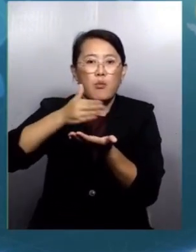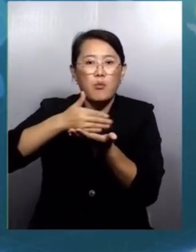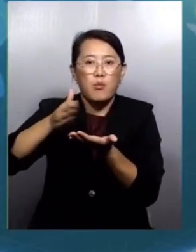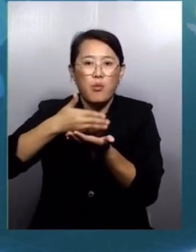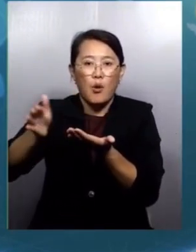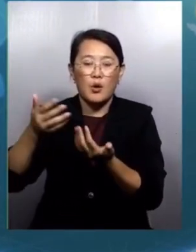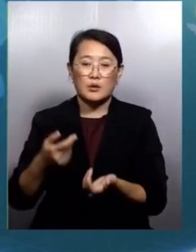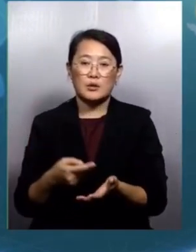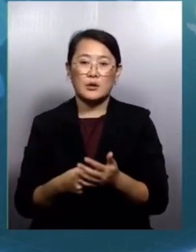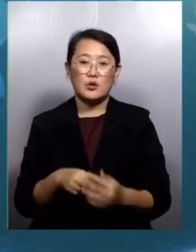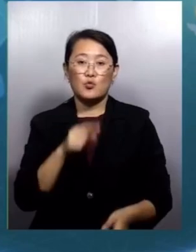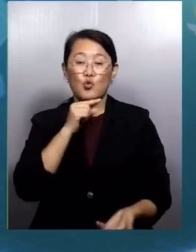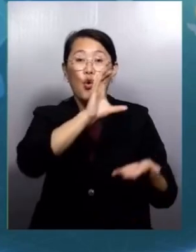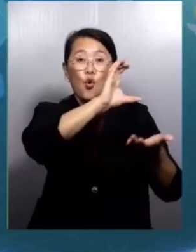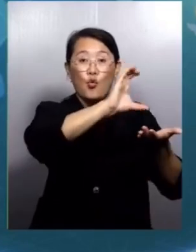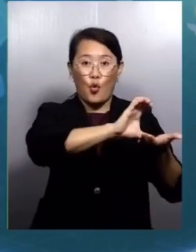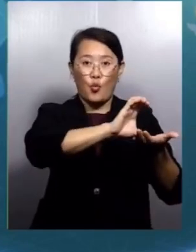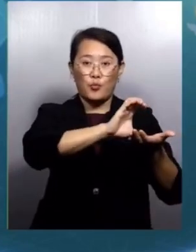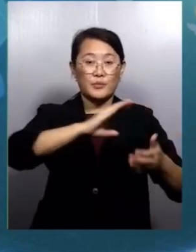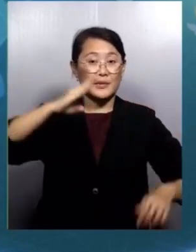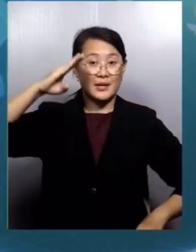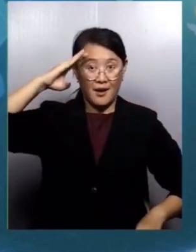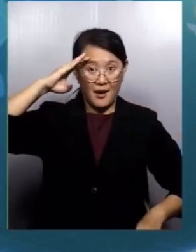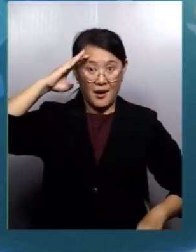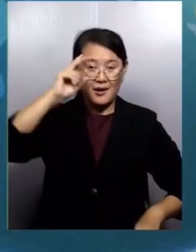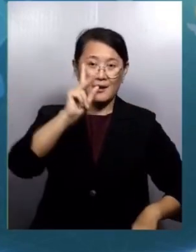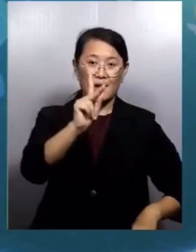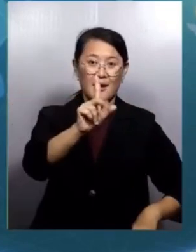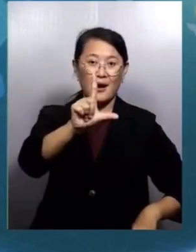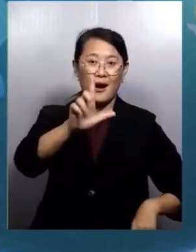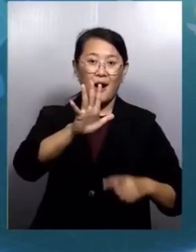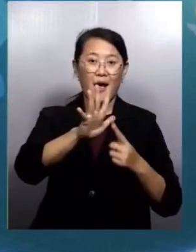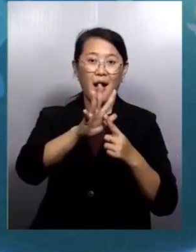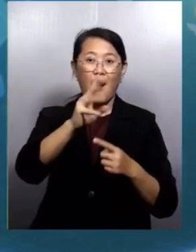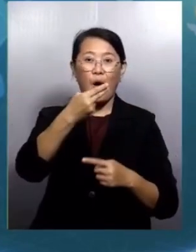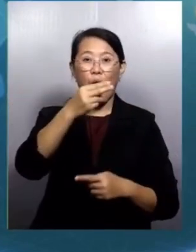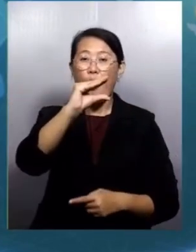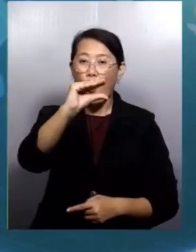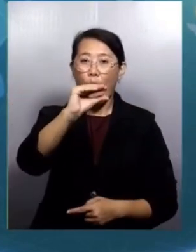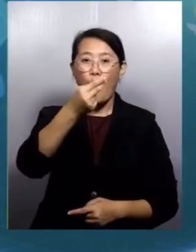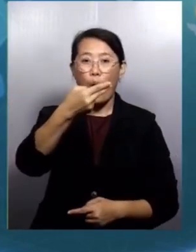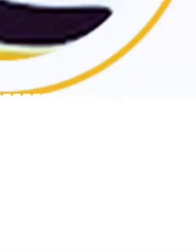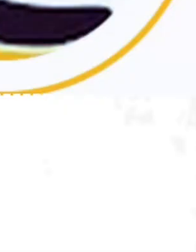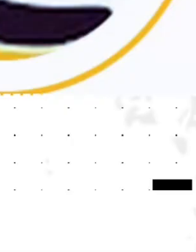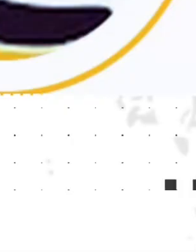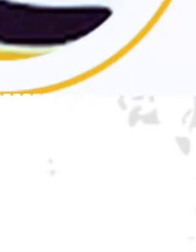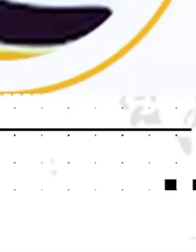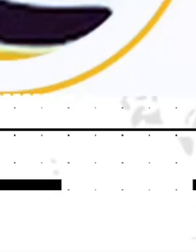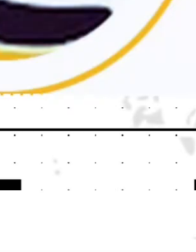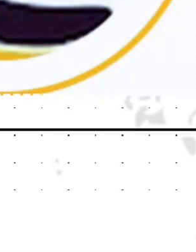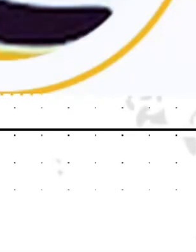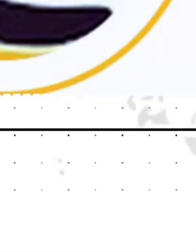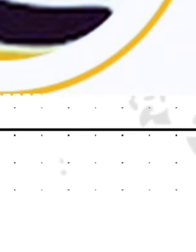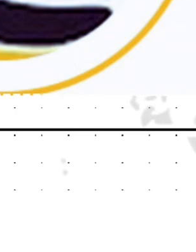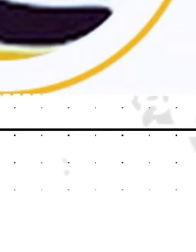ลาโหมสูงกว่างบกลาโหมอเมริกาถึงจุดนั้นพอดีเลยครับ